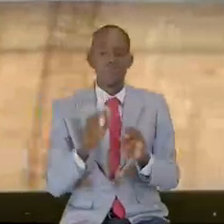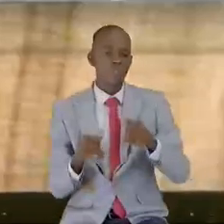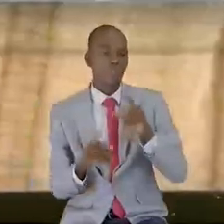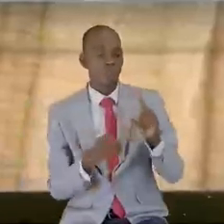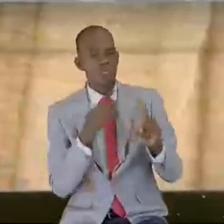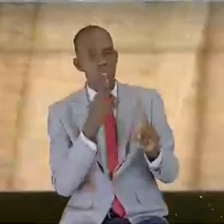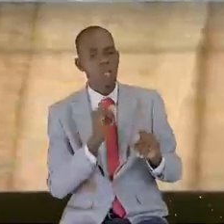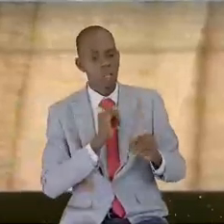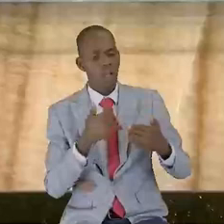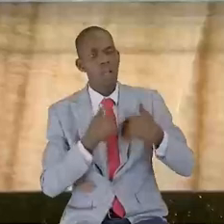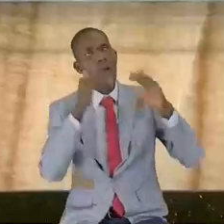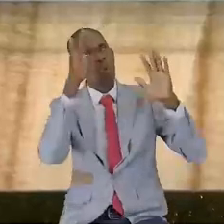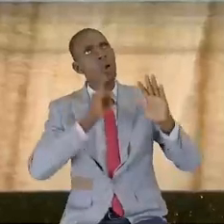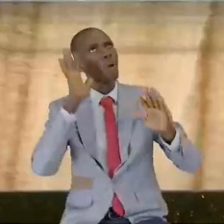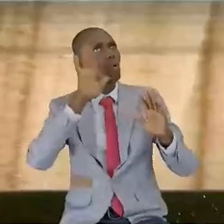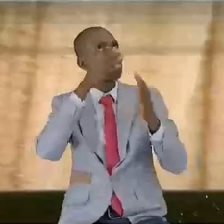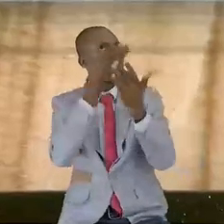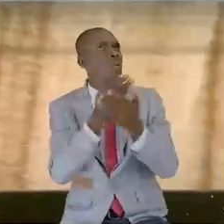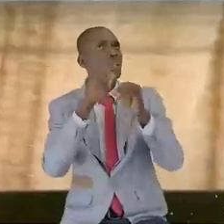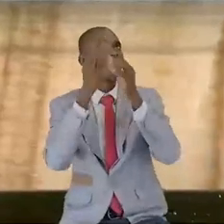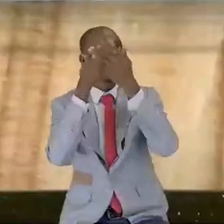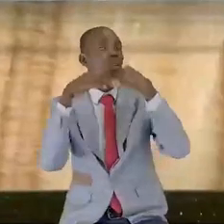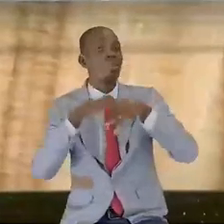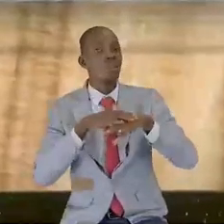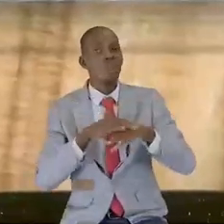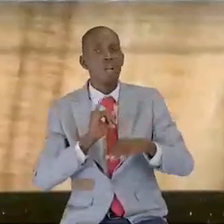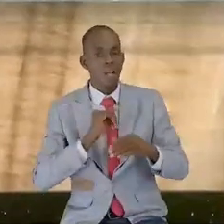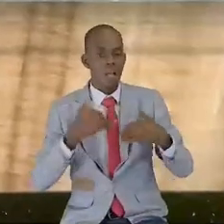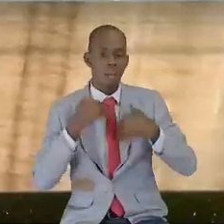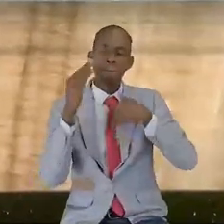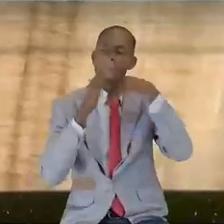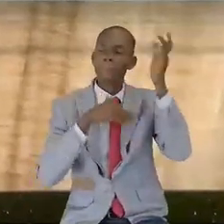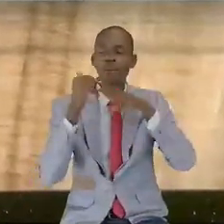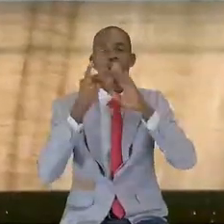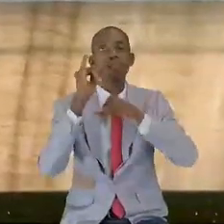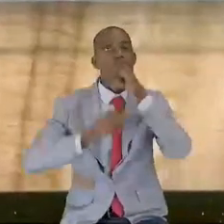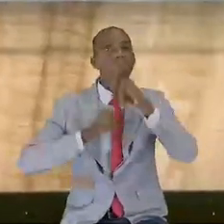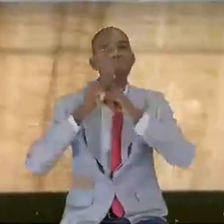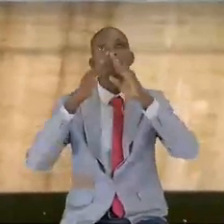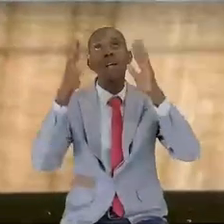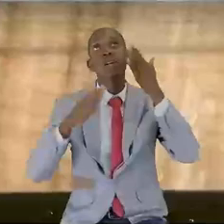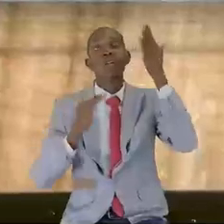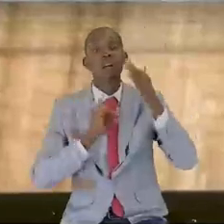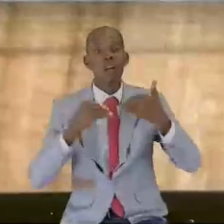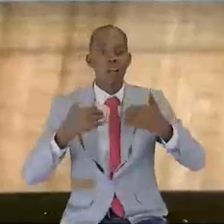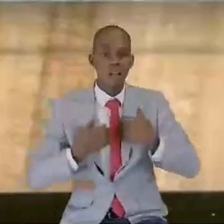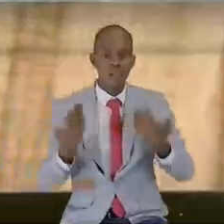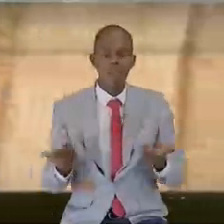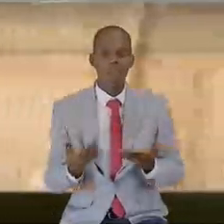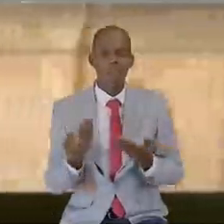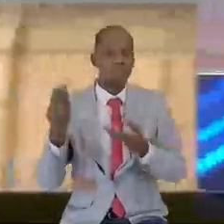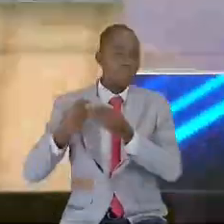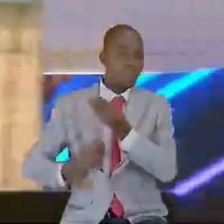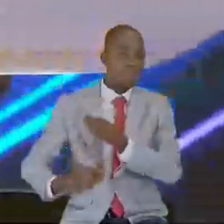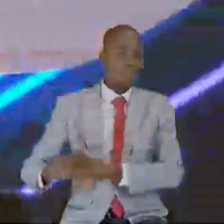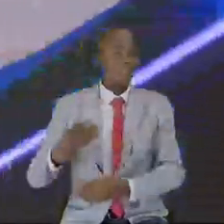j'ai l'espérance et je veux aller au ciel, j'ai des demeures là-bas, j'aurai un héritage au ciel,